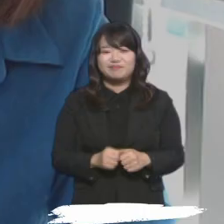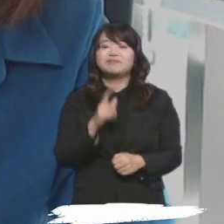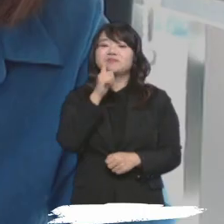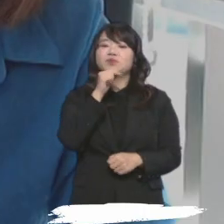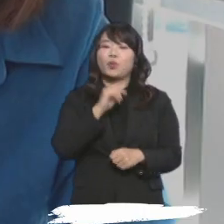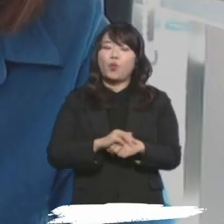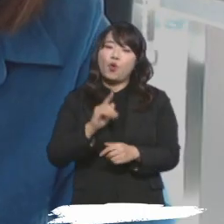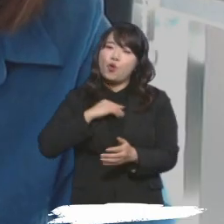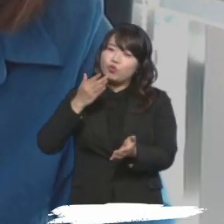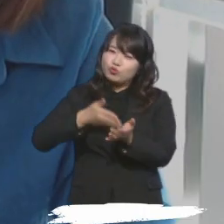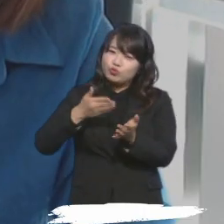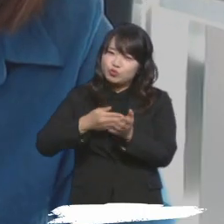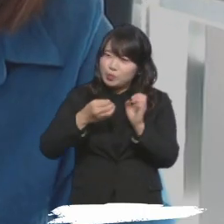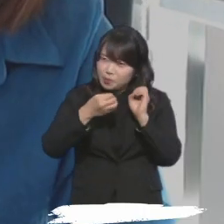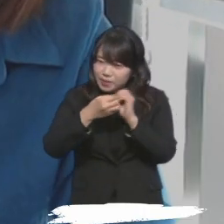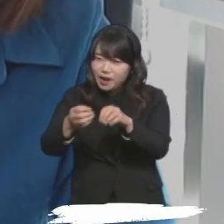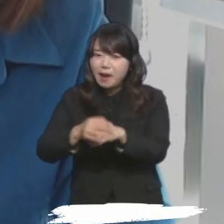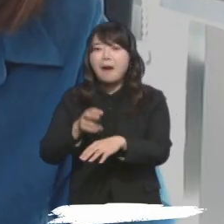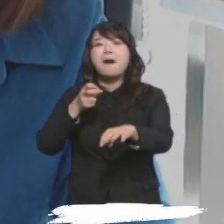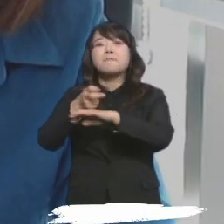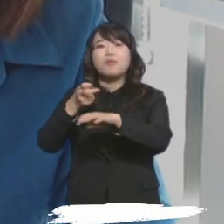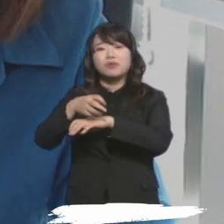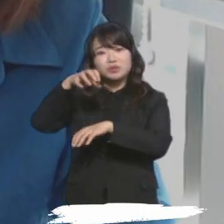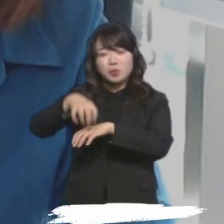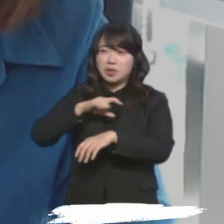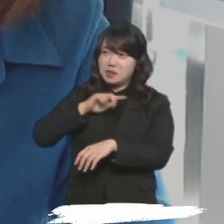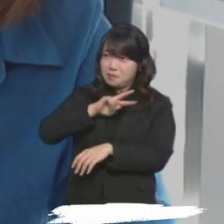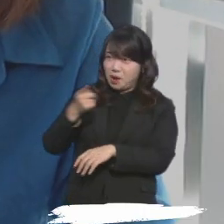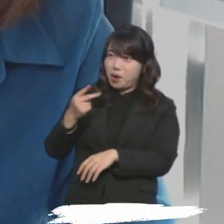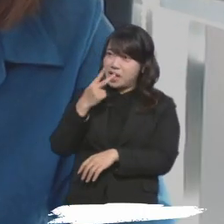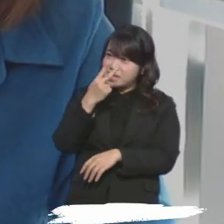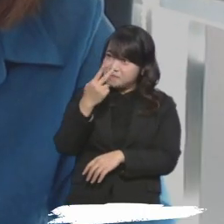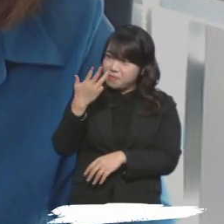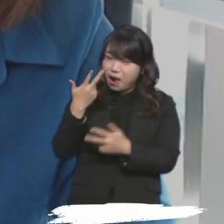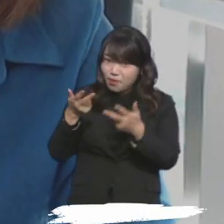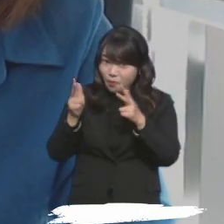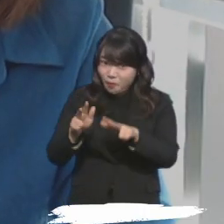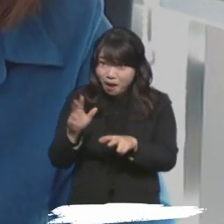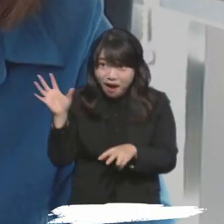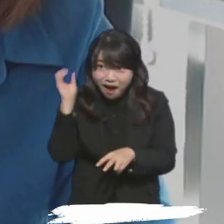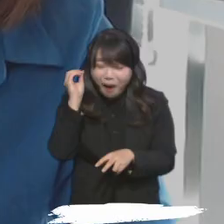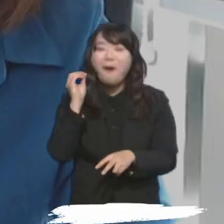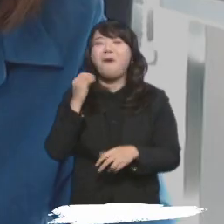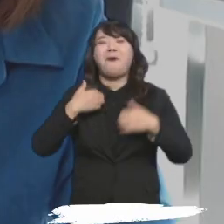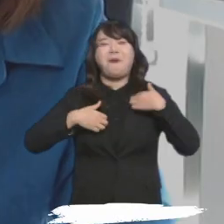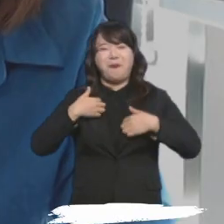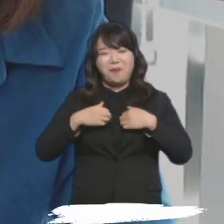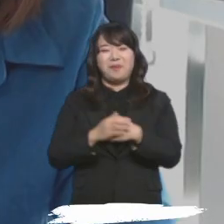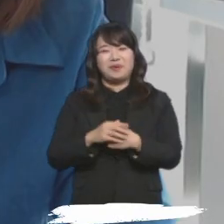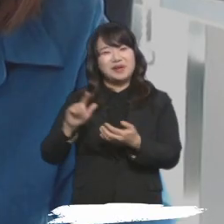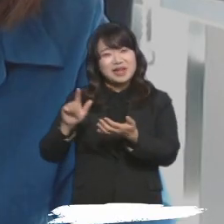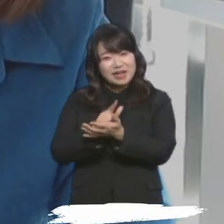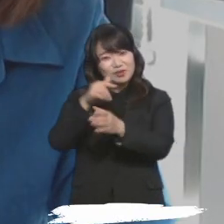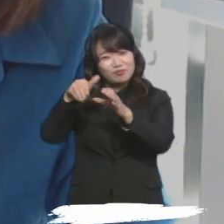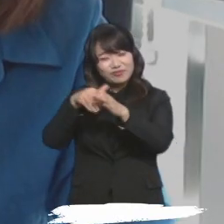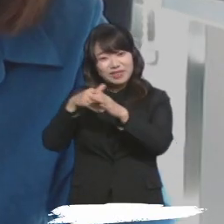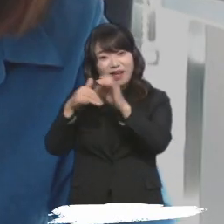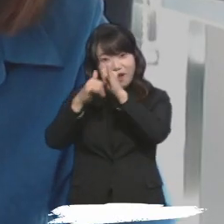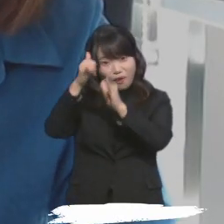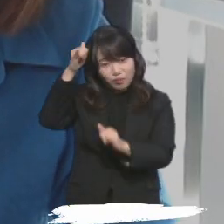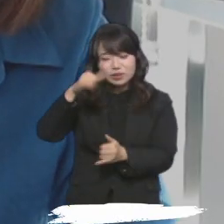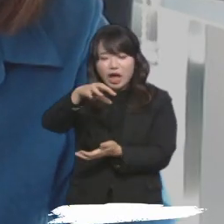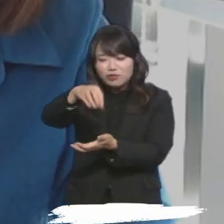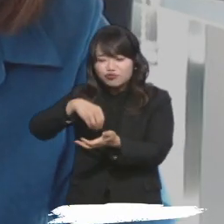네, BTV 뉴스를 통해 버스 정류장이 변경된 28공원이 포함되어 더 반갑습니다. 강서 역사 문화